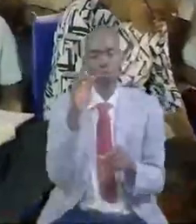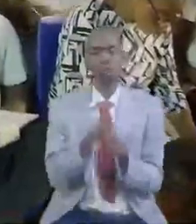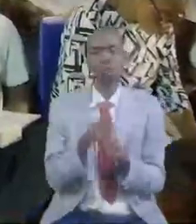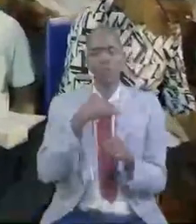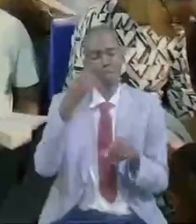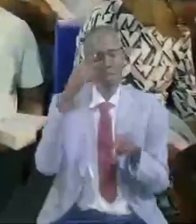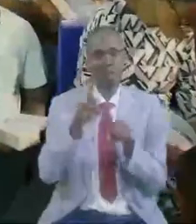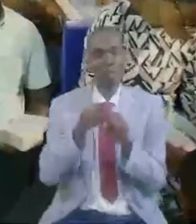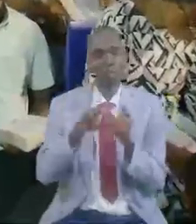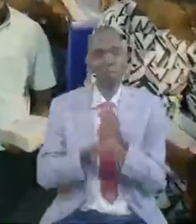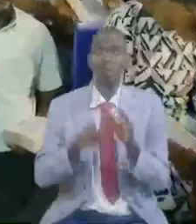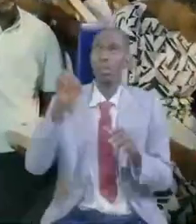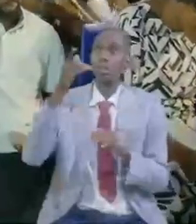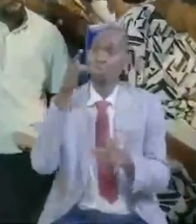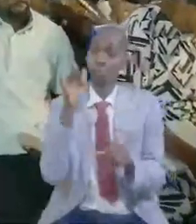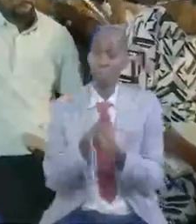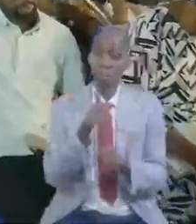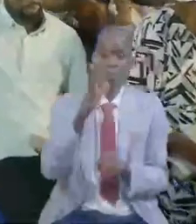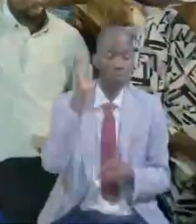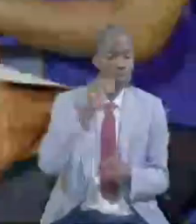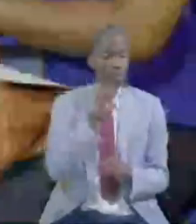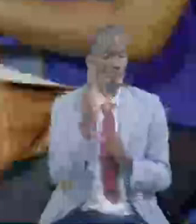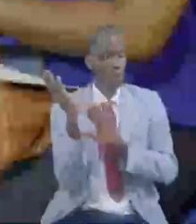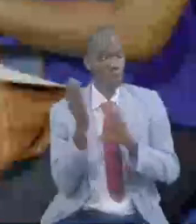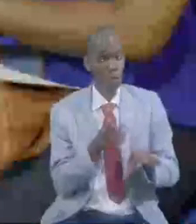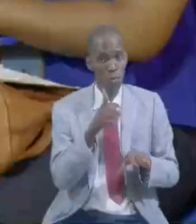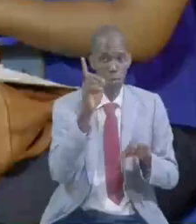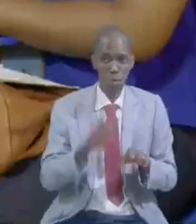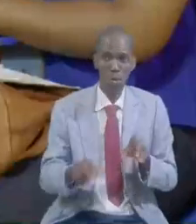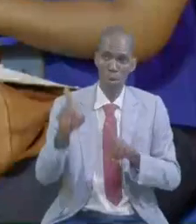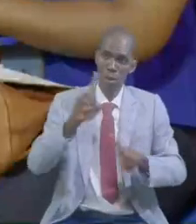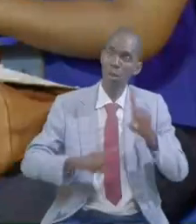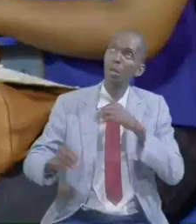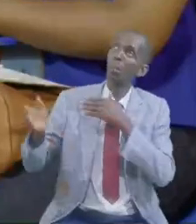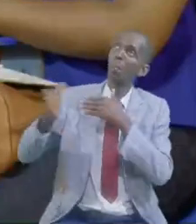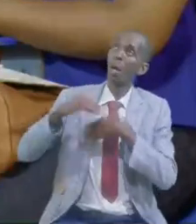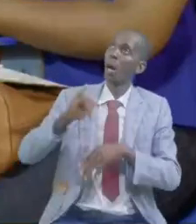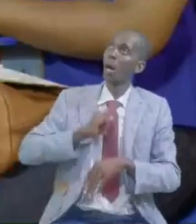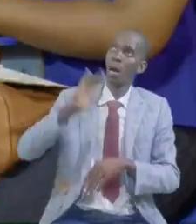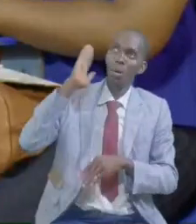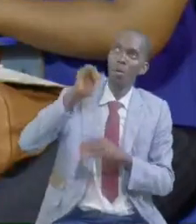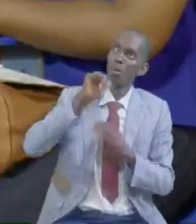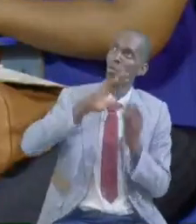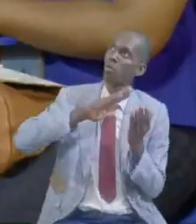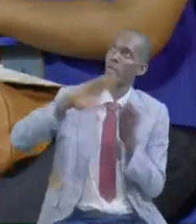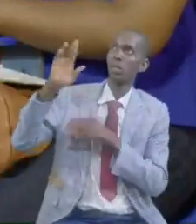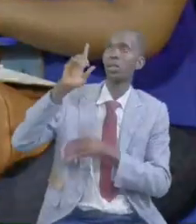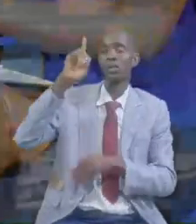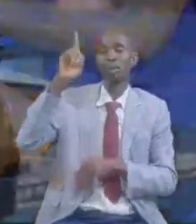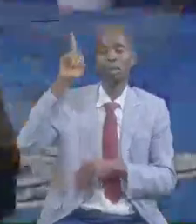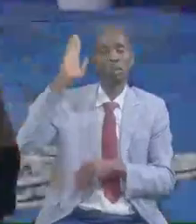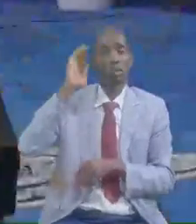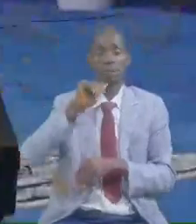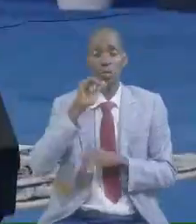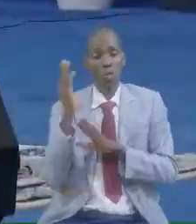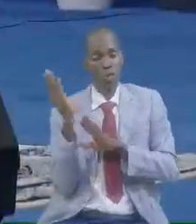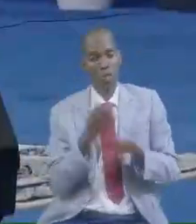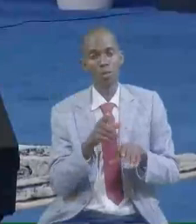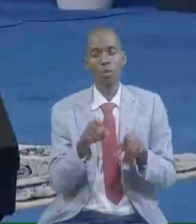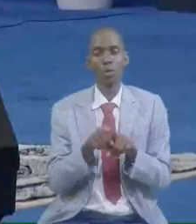je ne t'abandonnerai point. Toi aussi, tu replies. Moi aussi, je ne te quitterai, je t'abandonnerai point. Dieu ne t'abandonnera pas. Tu ne vas pas aussi abandonner le